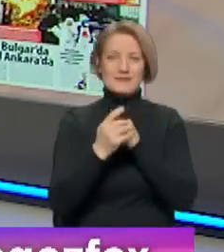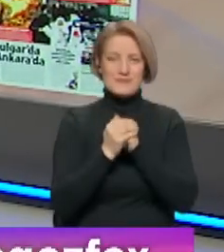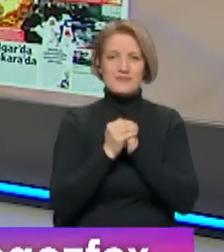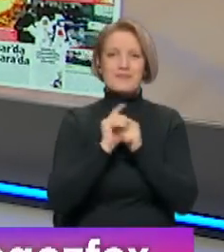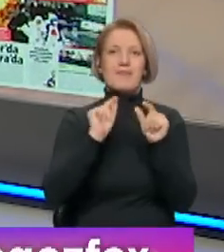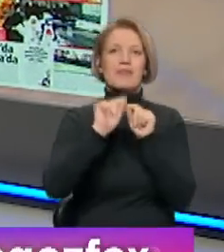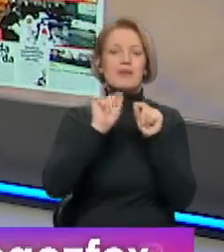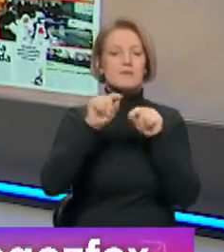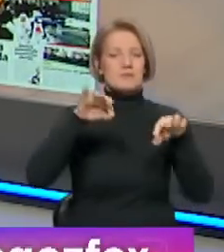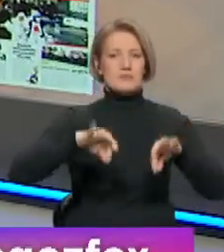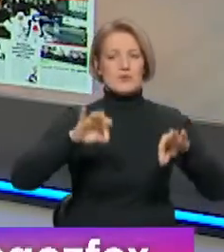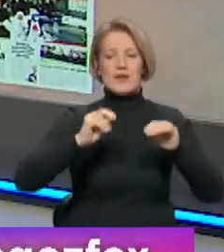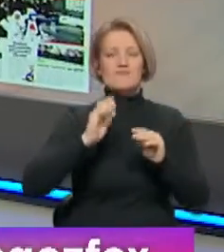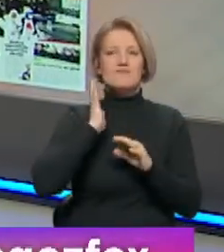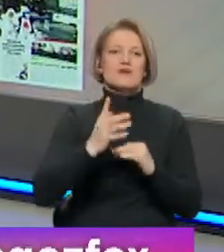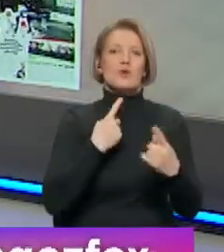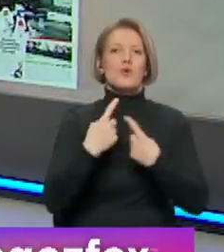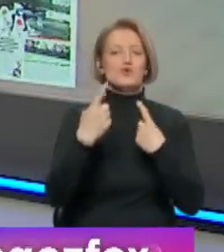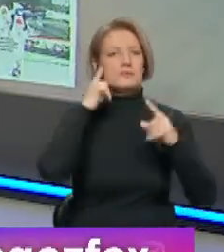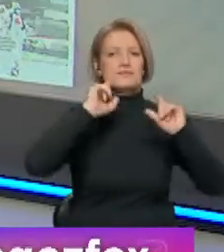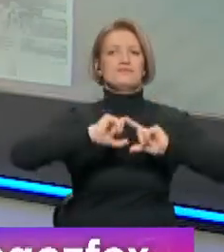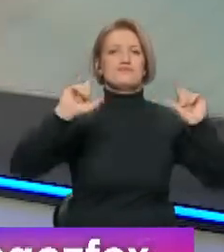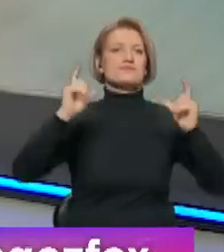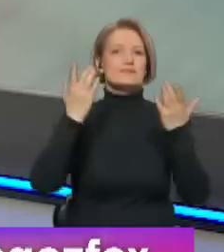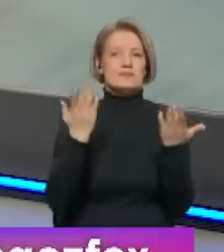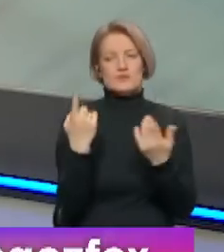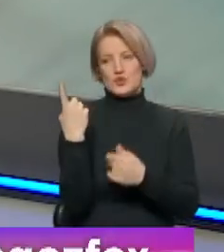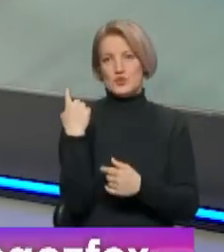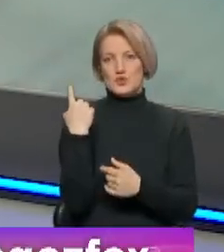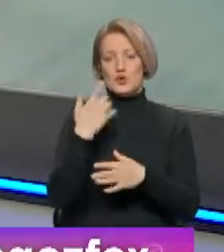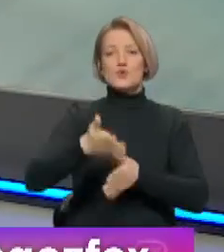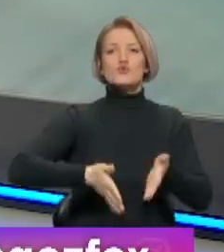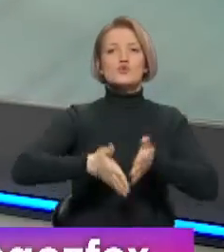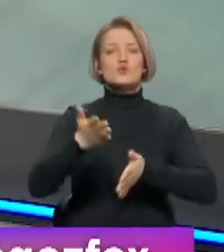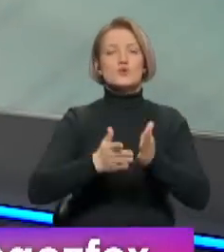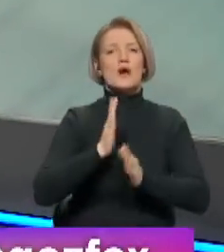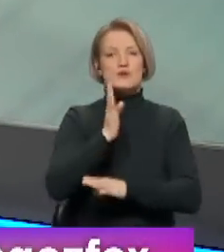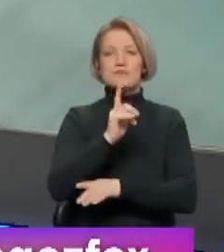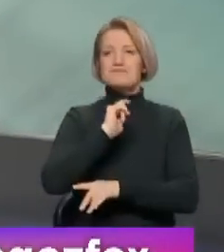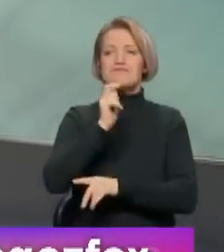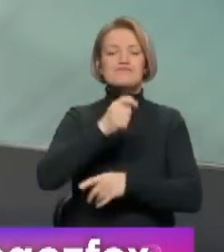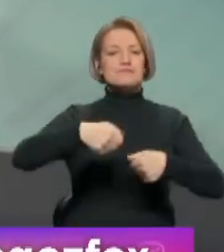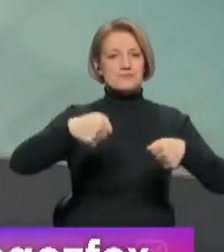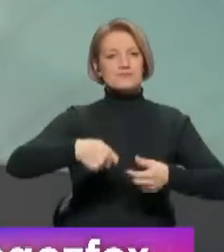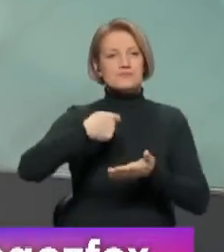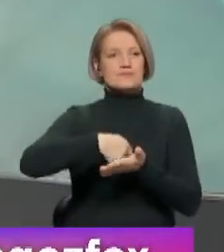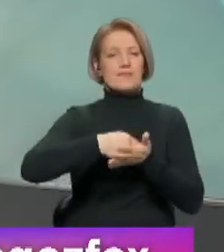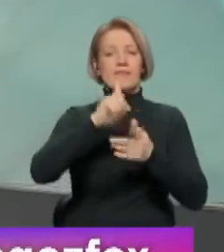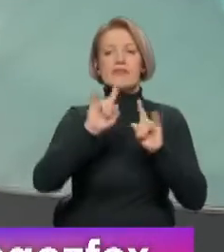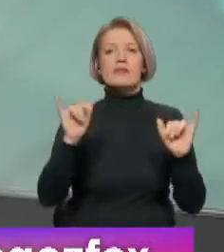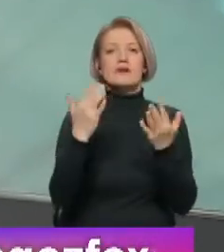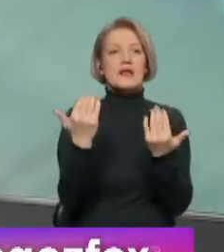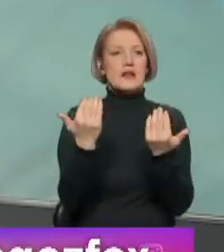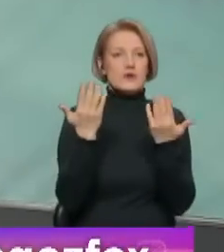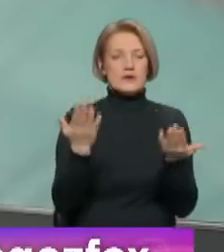ekonomi Bugün en fazla konuşacağımız başlık ve dün sokağa çıktık Çarşı pazara baktık yılbaşı geliyor